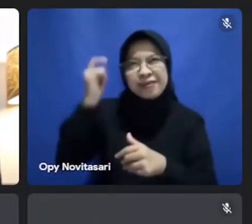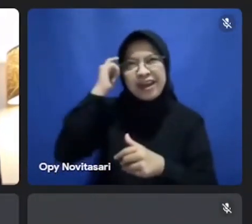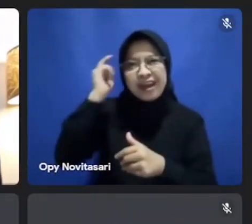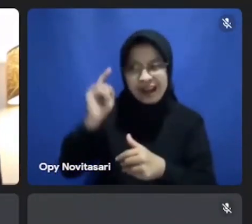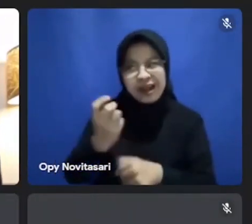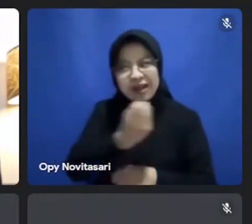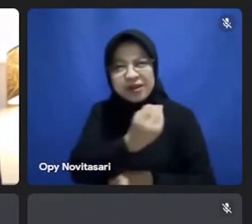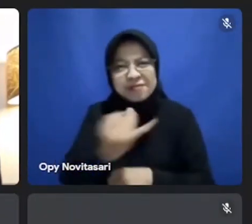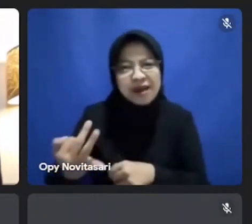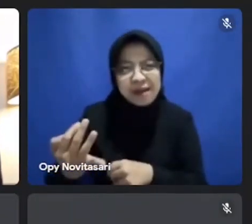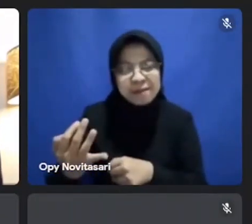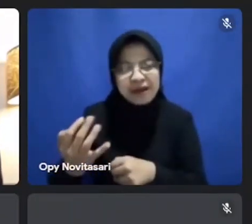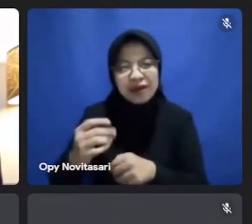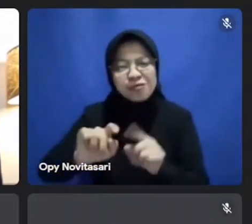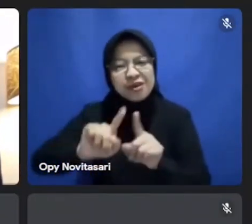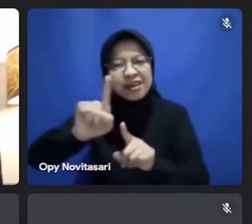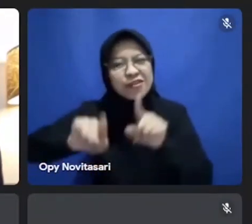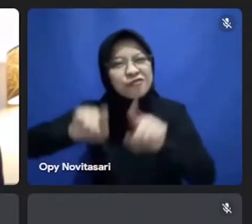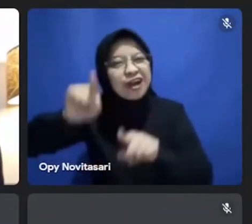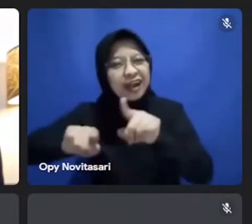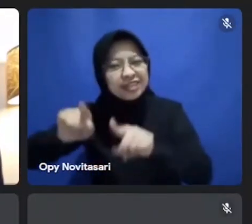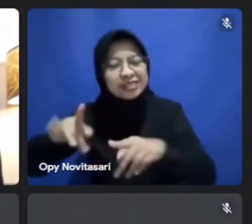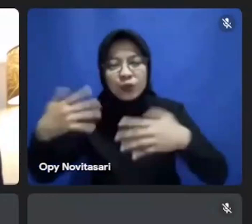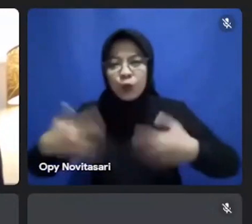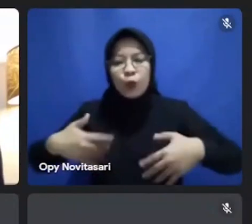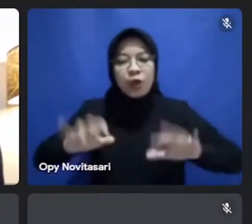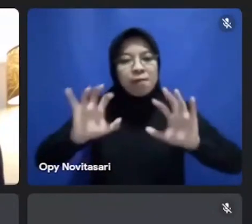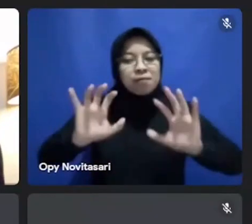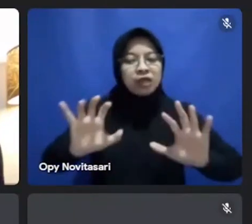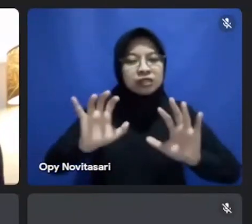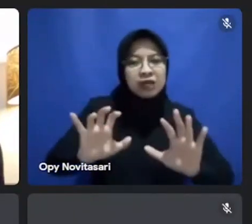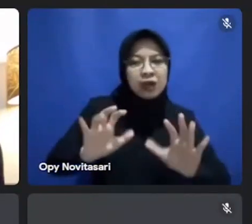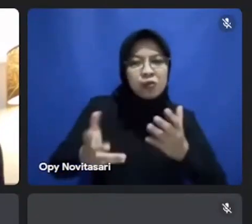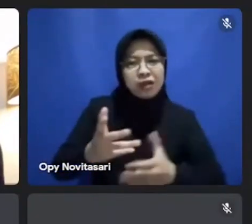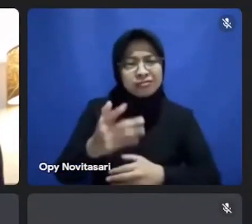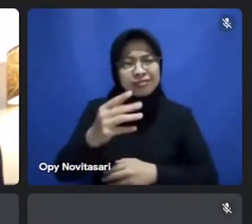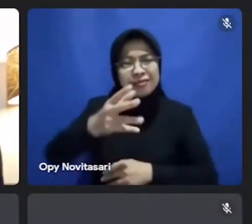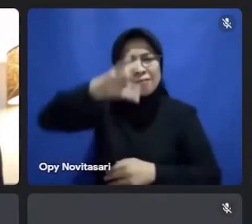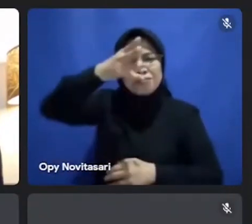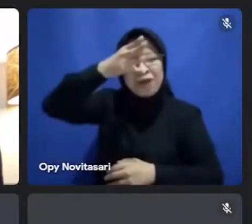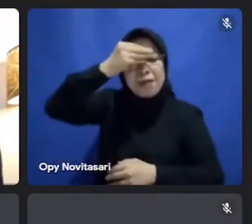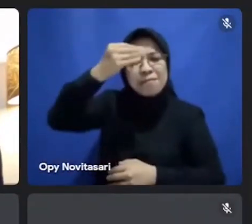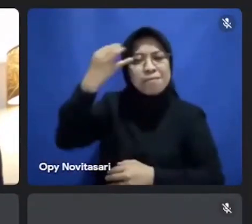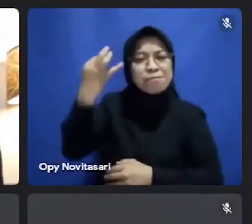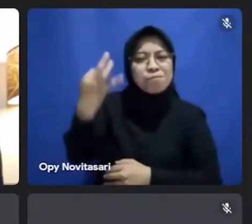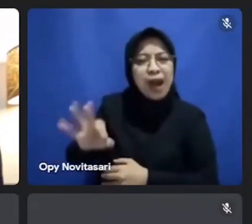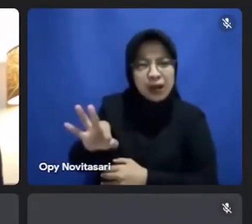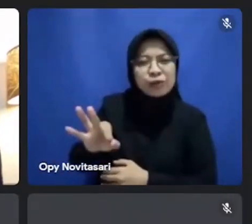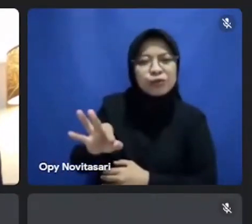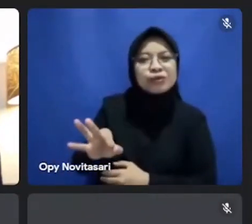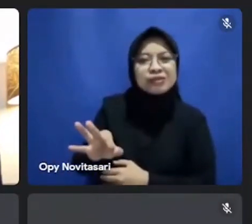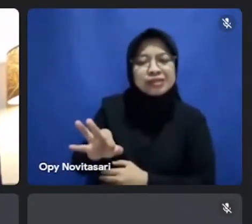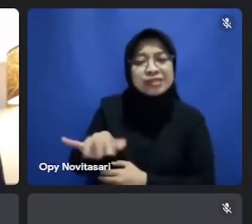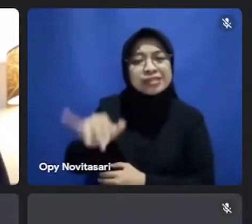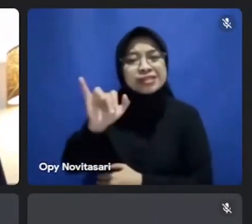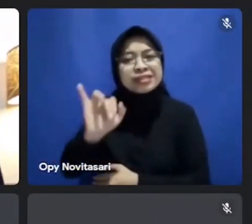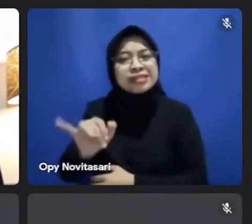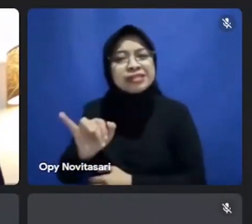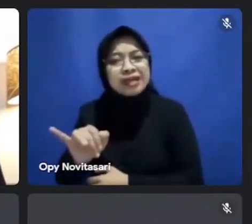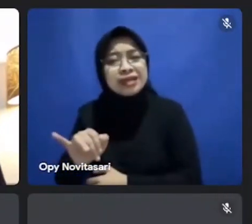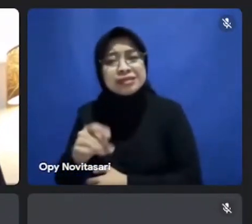eh sangat-sangat beragam dan mungkin bisa dibilang juga cukup baru untuk kita ketahui bersama karena